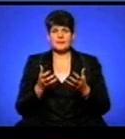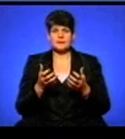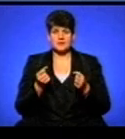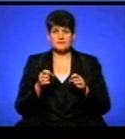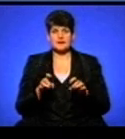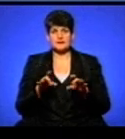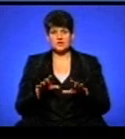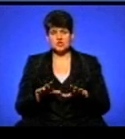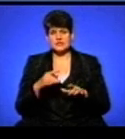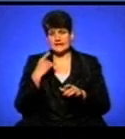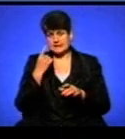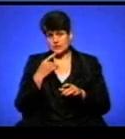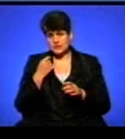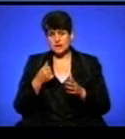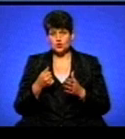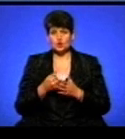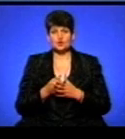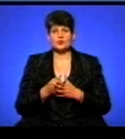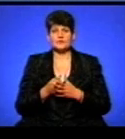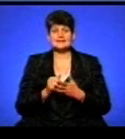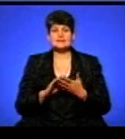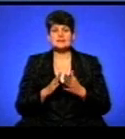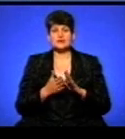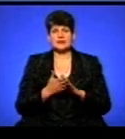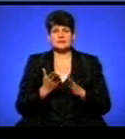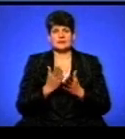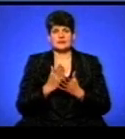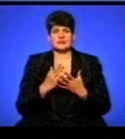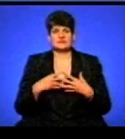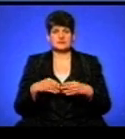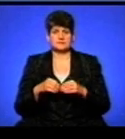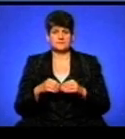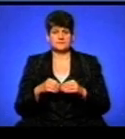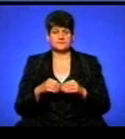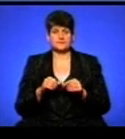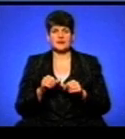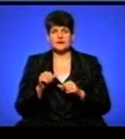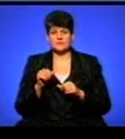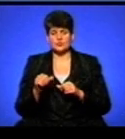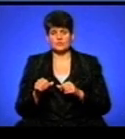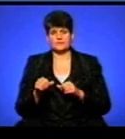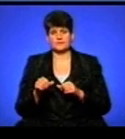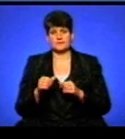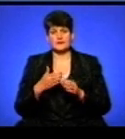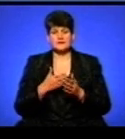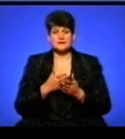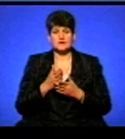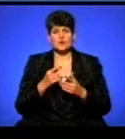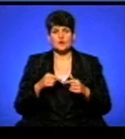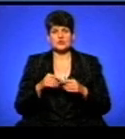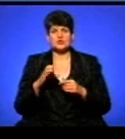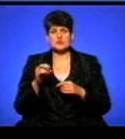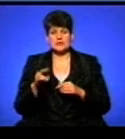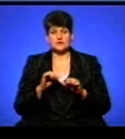приймати рішення індивідуально до ситуація, яка склалася в сім'ї. Крім того, ми націлюємо органи соціального захисту